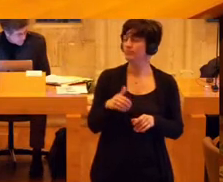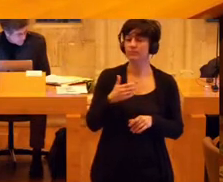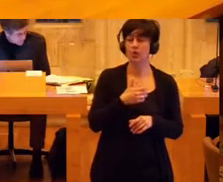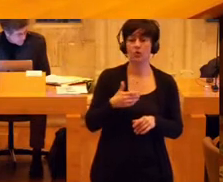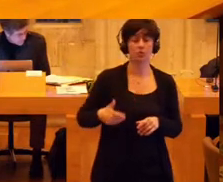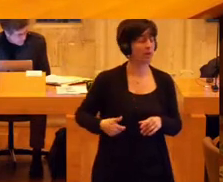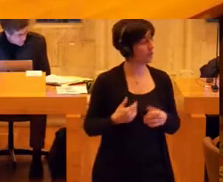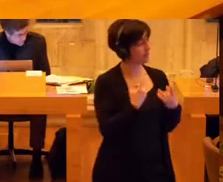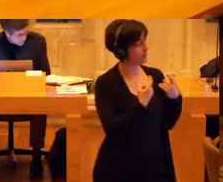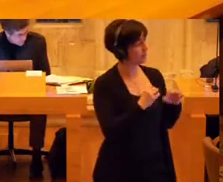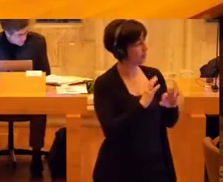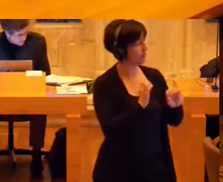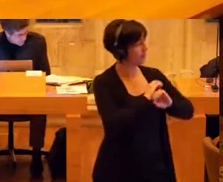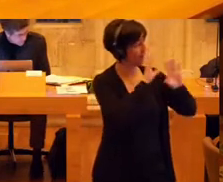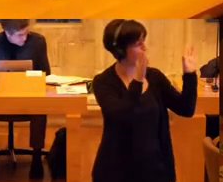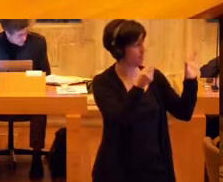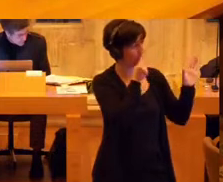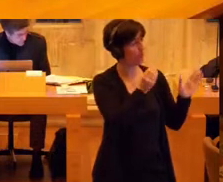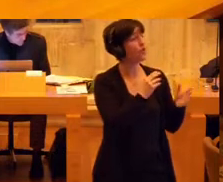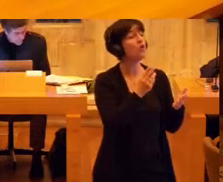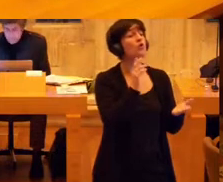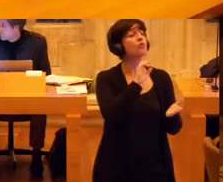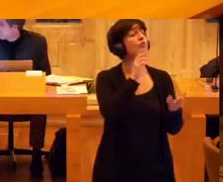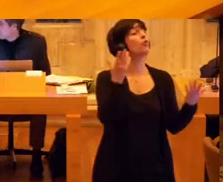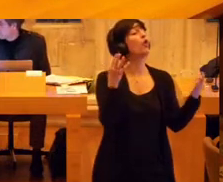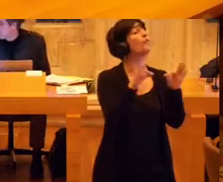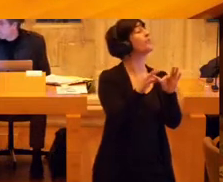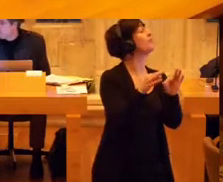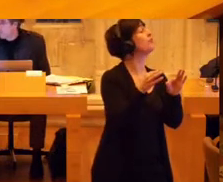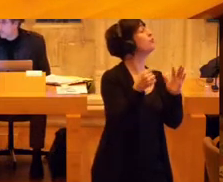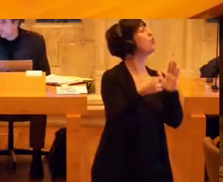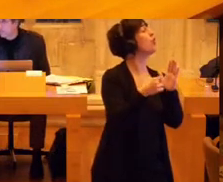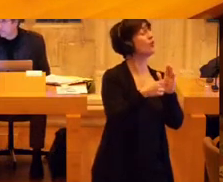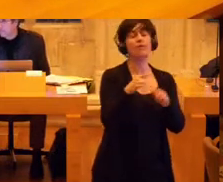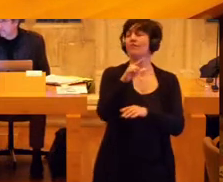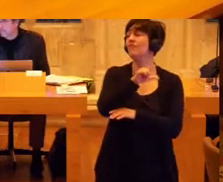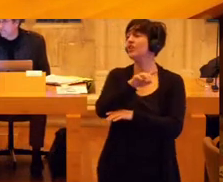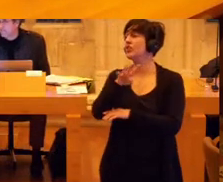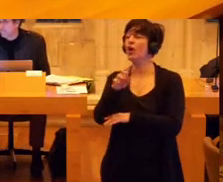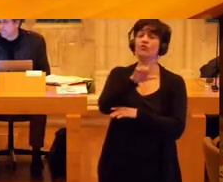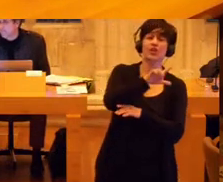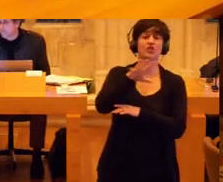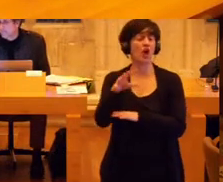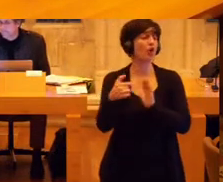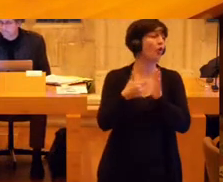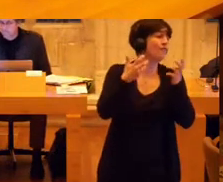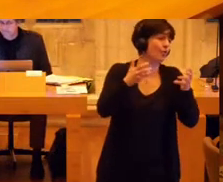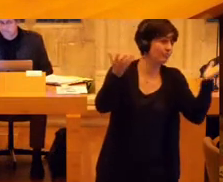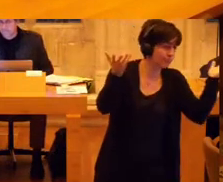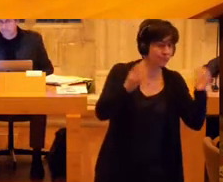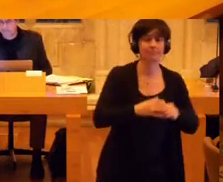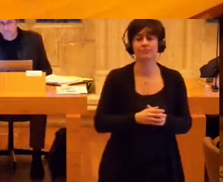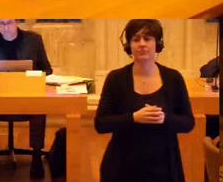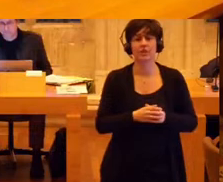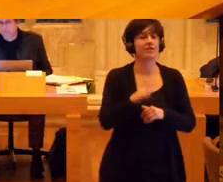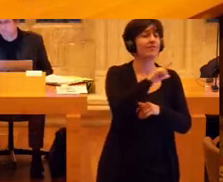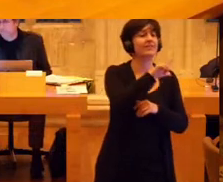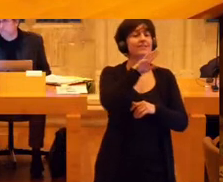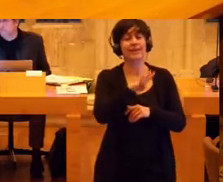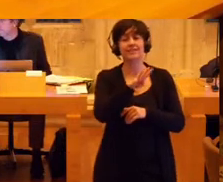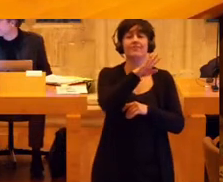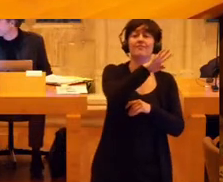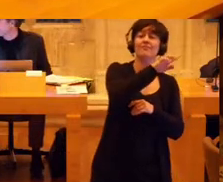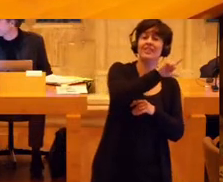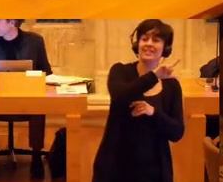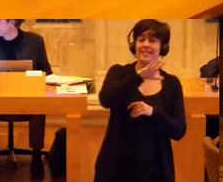Non, pas de questions, tout est clair. Donc rendez-vous le 24 ou 25. 24 et 25. 24, 25, 26 en